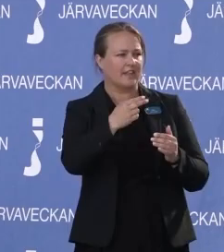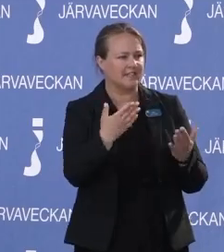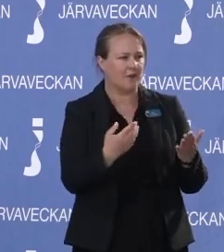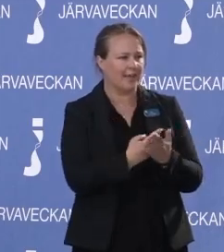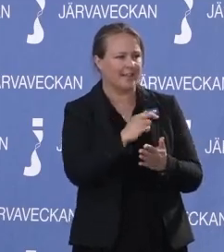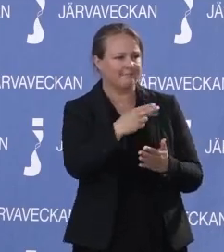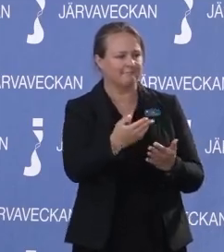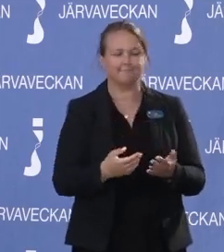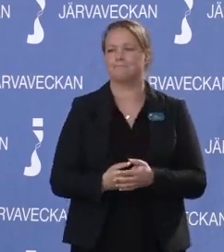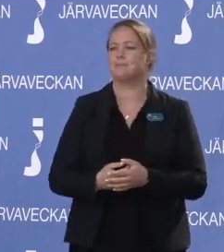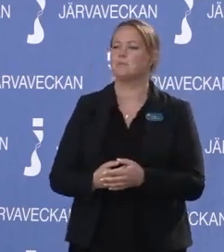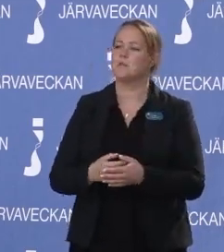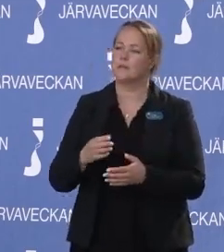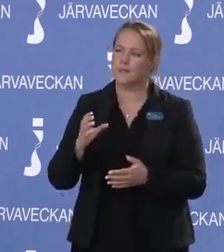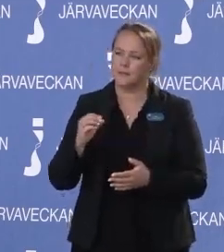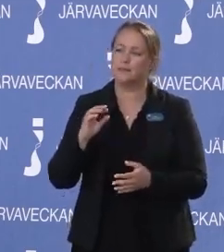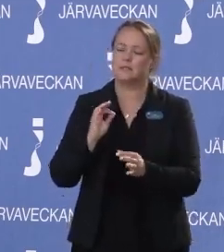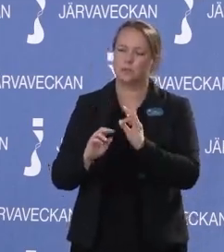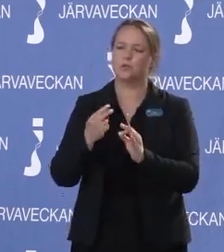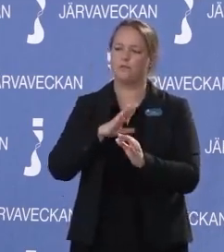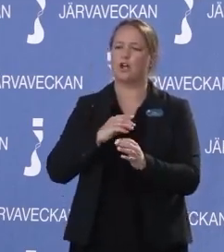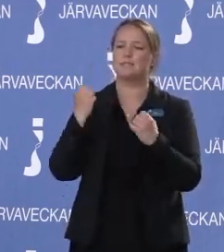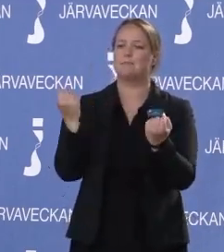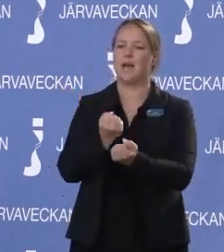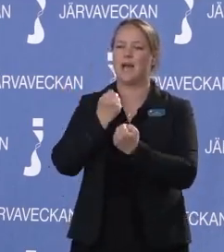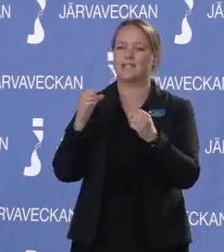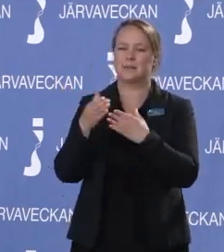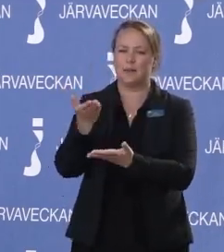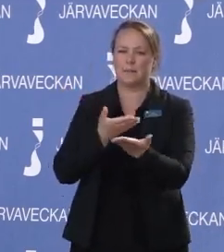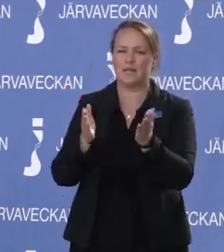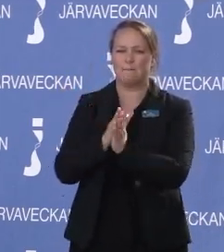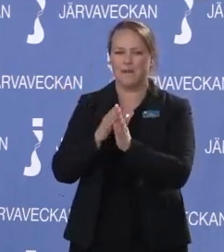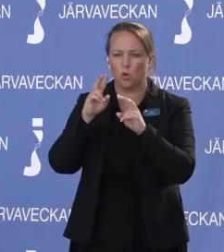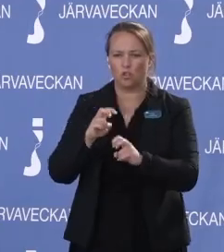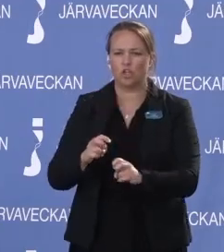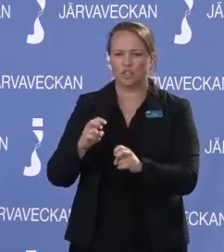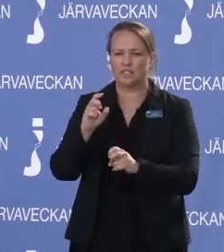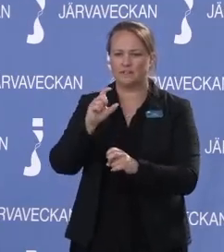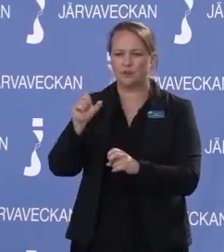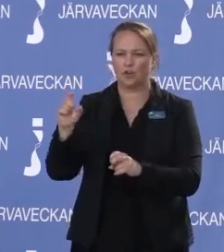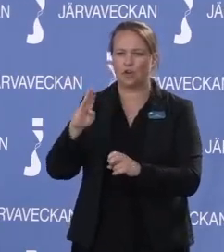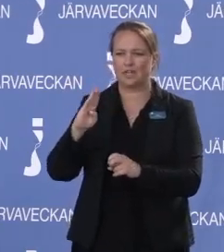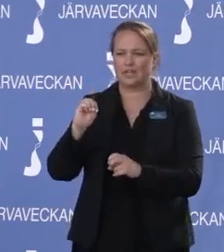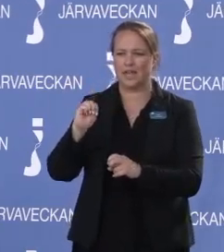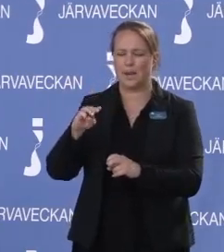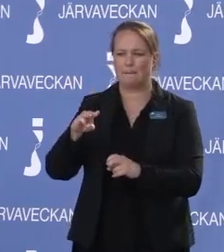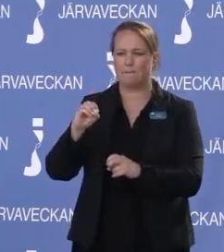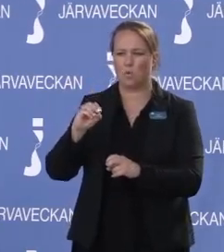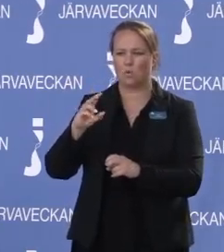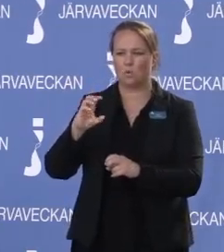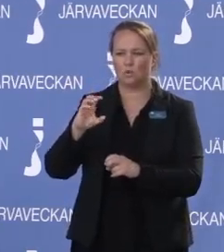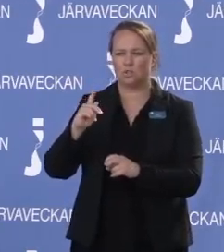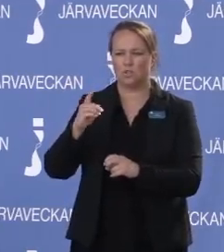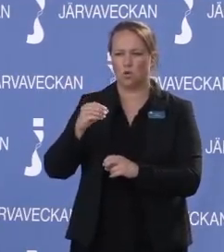men just nu har vi ett jättespännande samarbete på gång med undersökningsföretaget Demoskop där vi ska egentligen